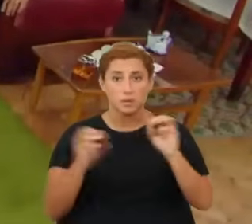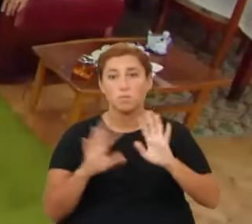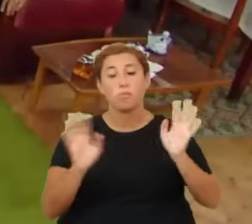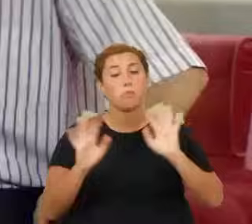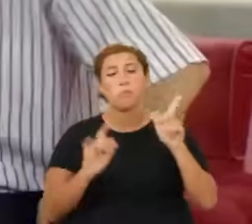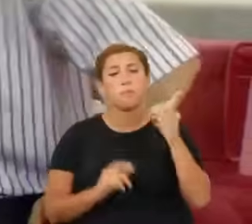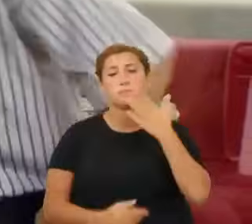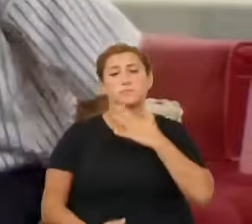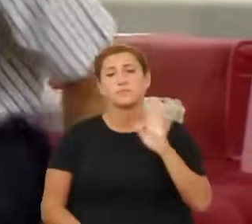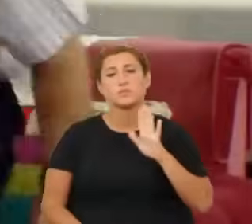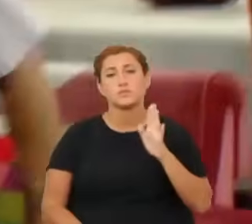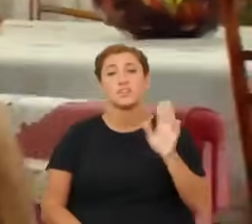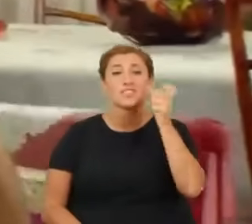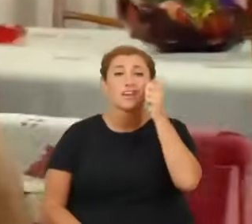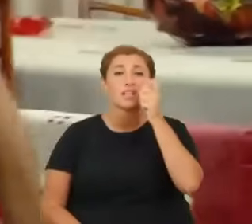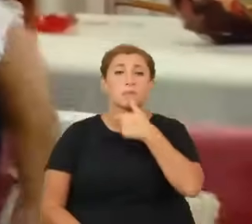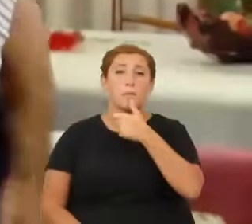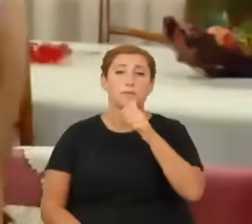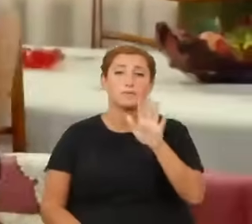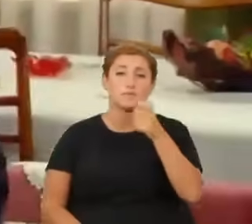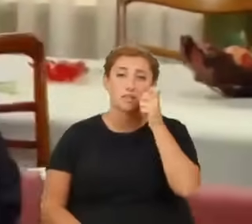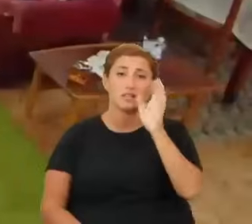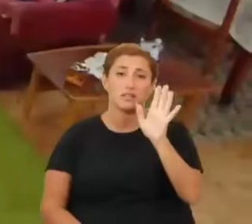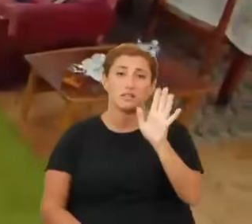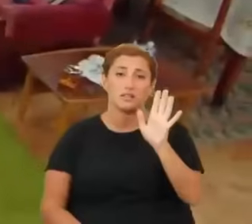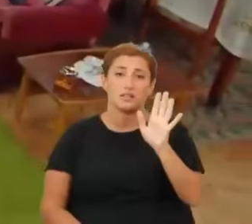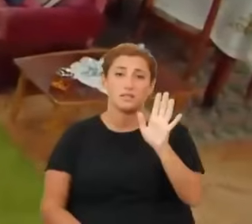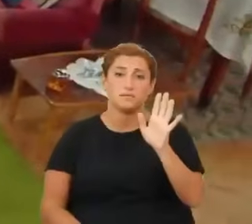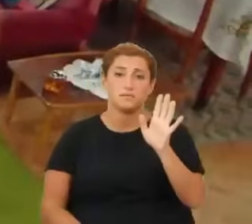Yok, gerek yok. Çocuğum, daha gideriz herhalde. Ay dikkat et baba. Baba dikkat et.